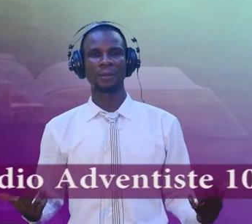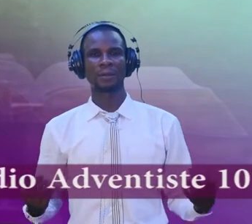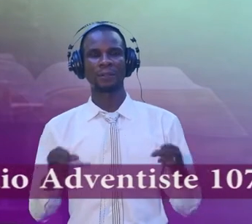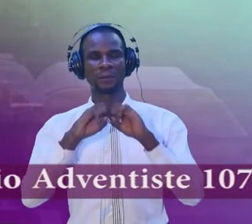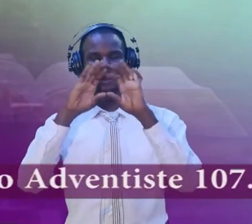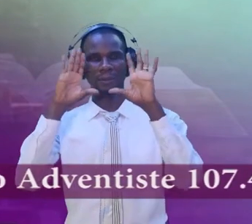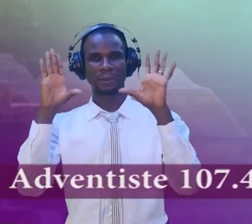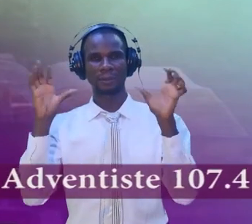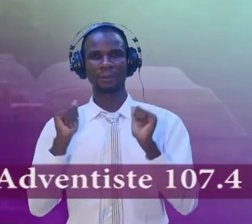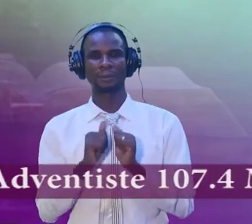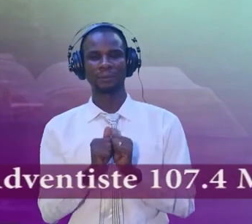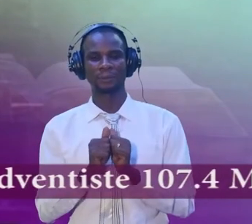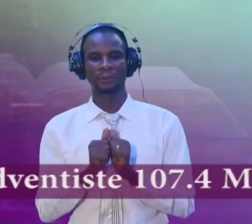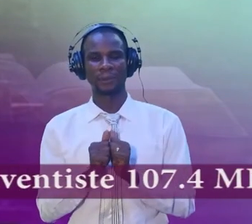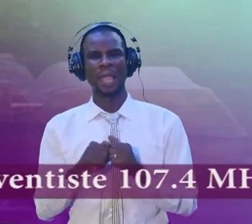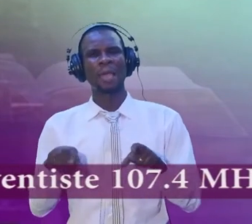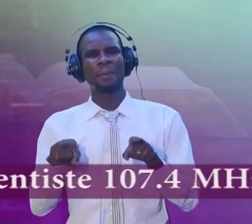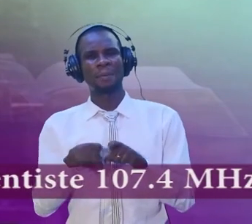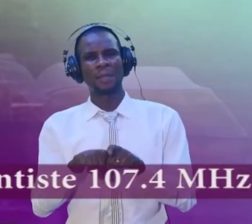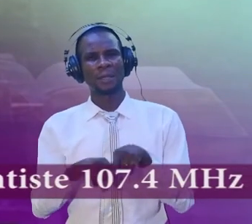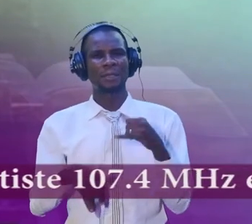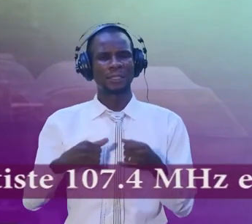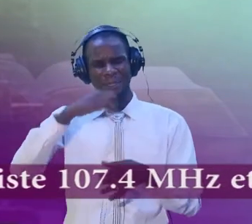kama watoto wa nuru.